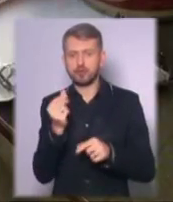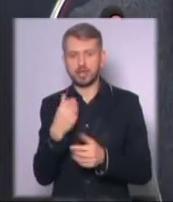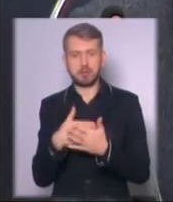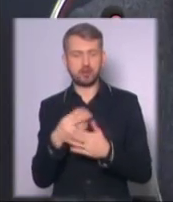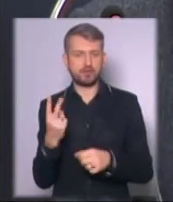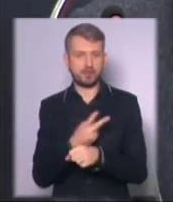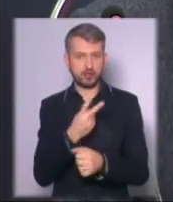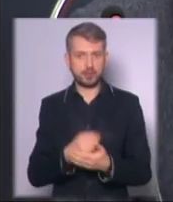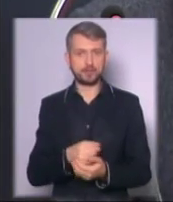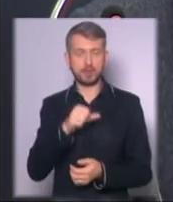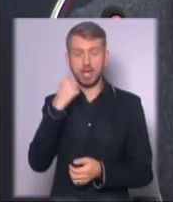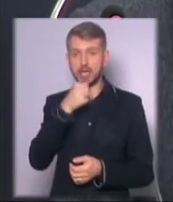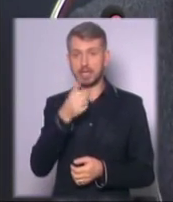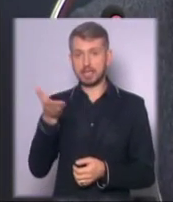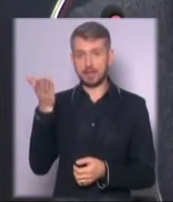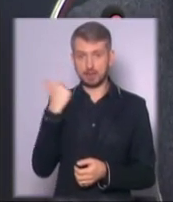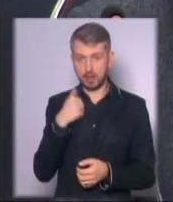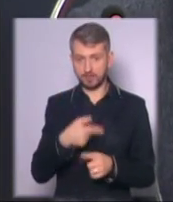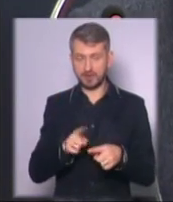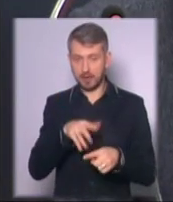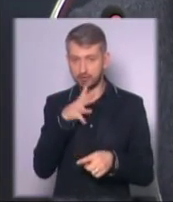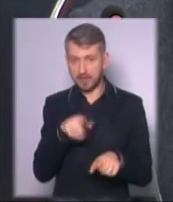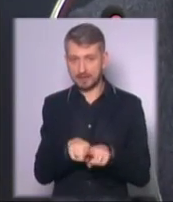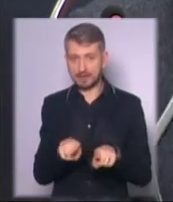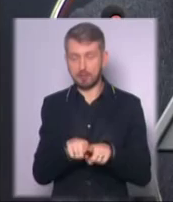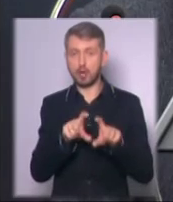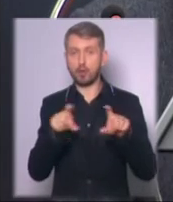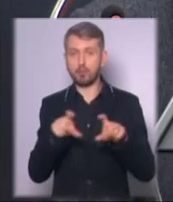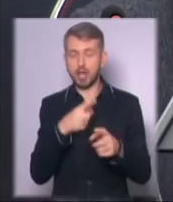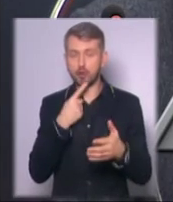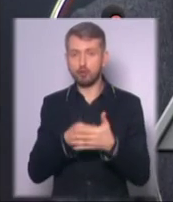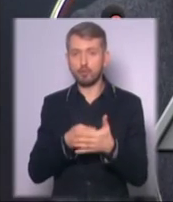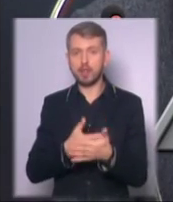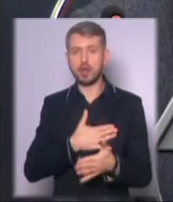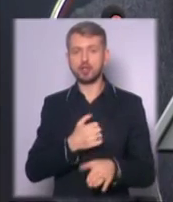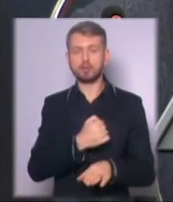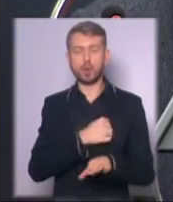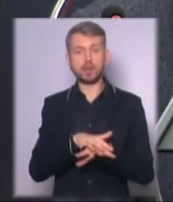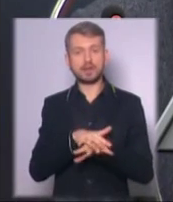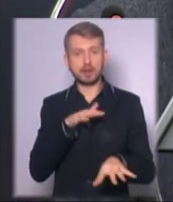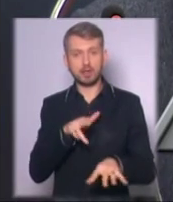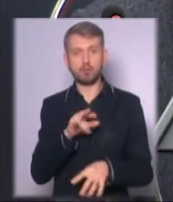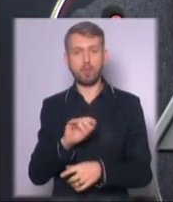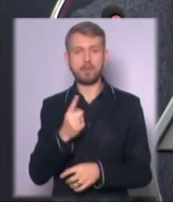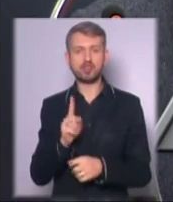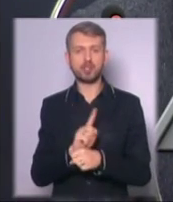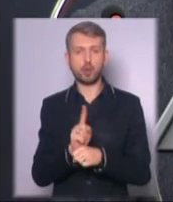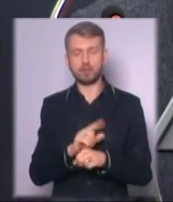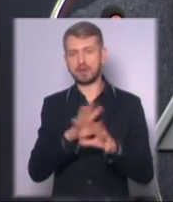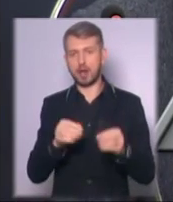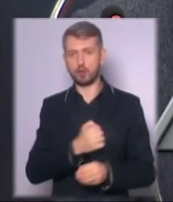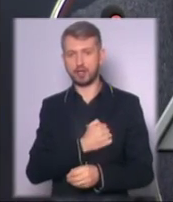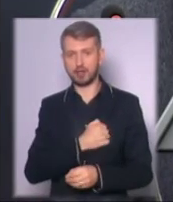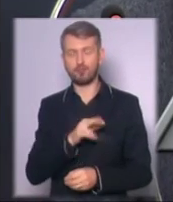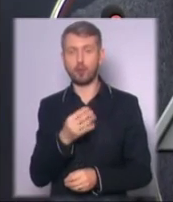вдвічі. Рік назад у цей час ті самі компанії годували наші Збройні Сили по першій нормі загальновійськовій по